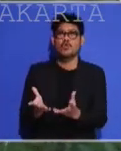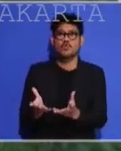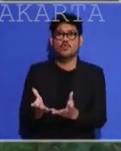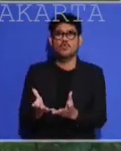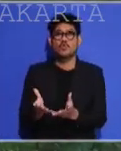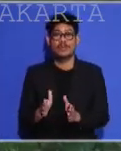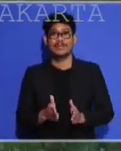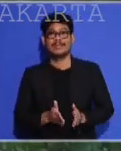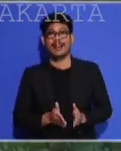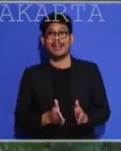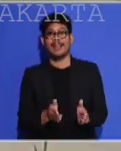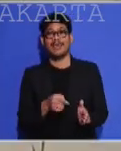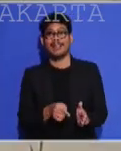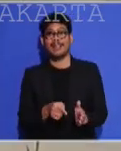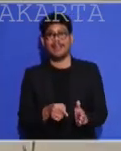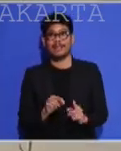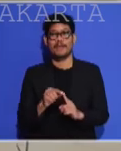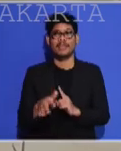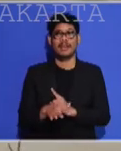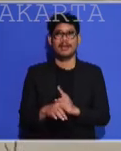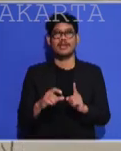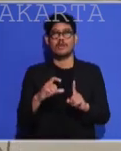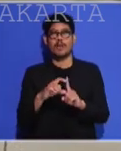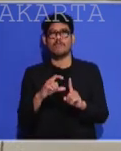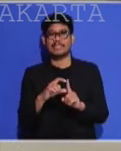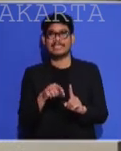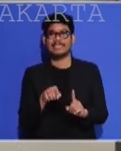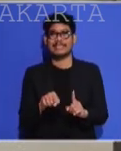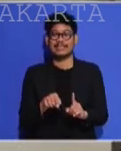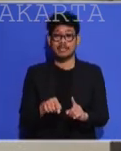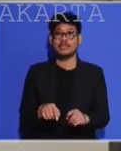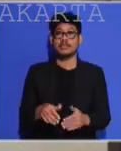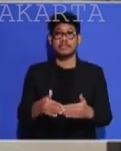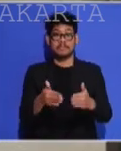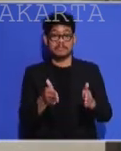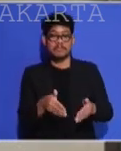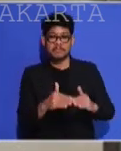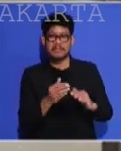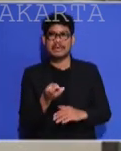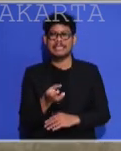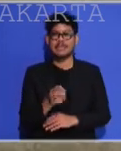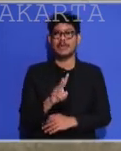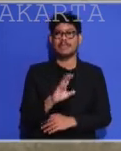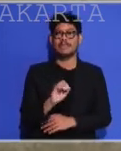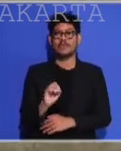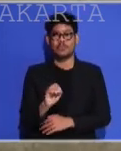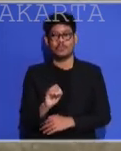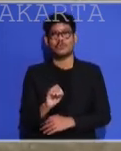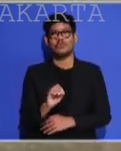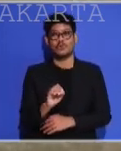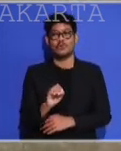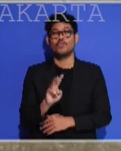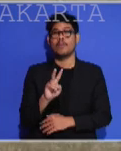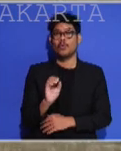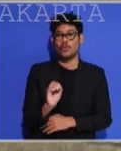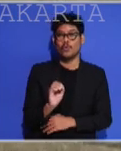mlebet pesisir Dewa Ruci. Miniatur manasik haji menika dipun bangun rikala taun 2000 dening Basuki ingkang gadhah tujuan